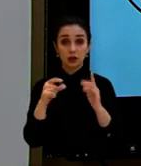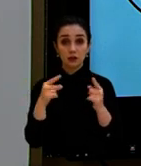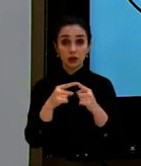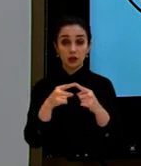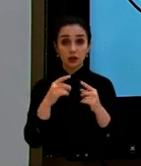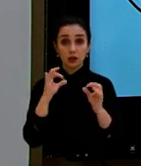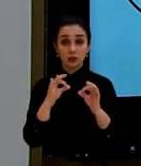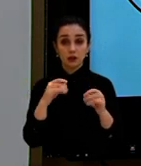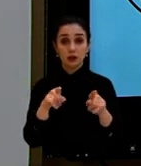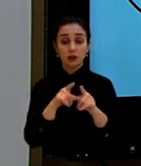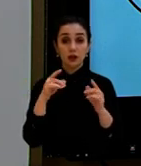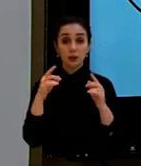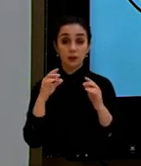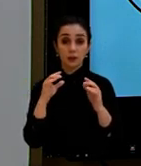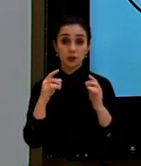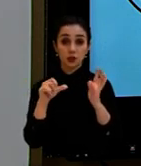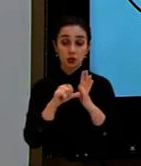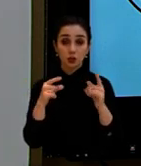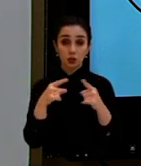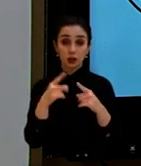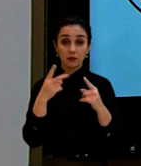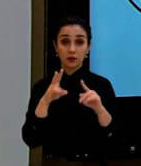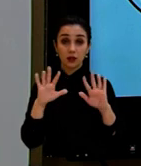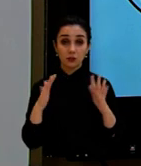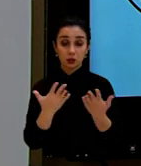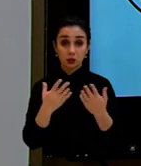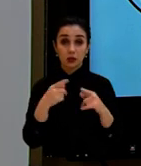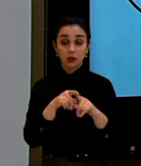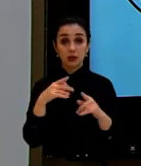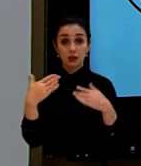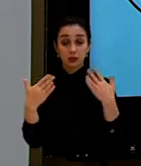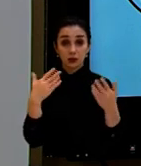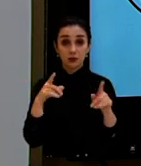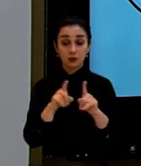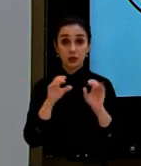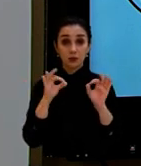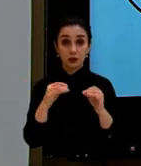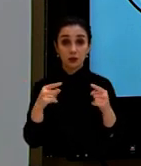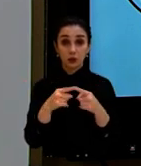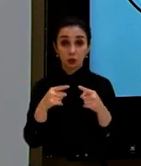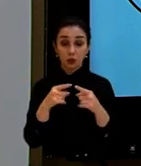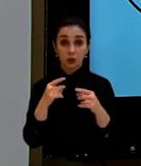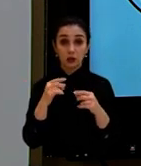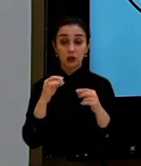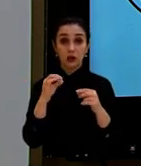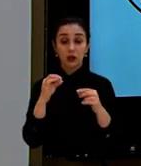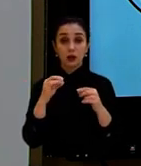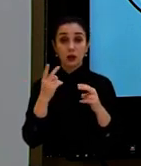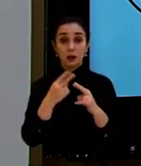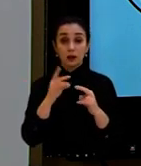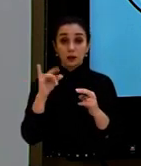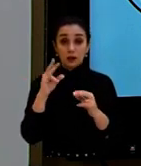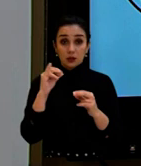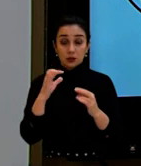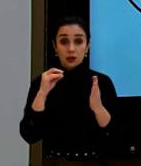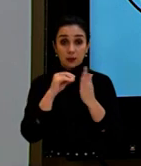шестиугольника, правильного шестиугольника. В этом случае сторона правильного шестиугольника равна